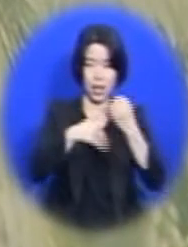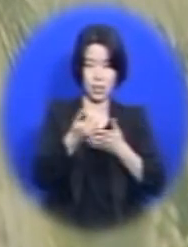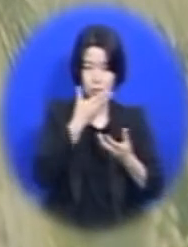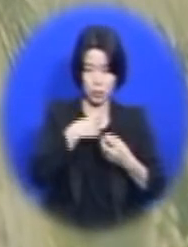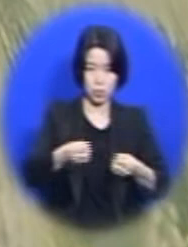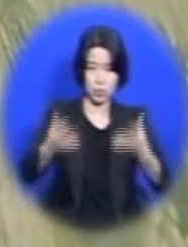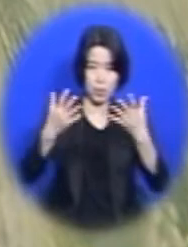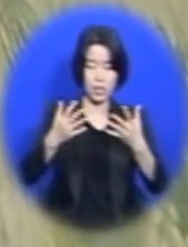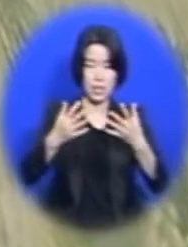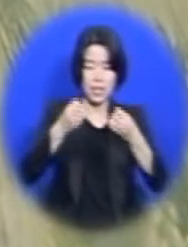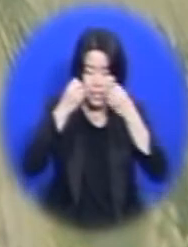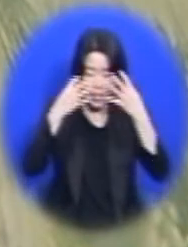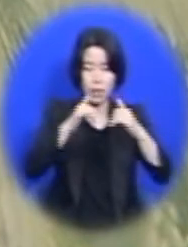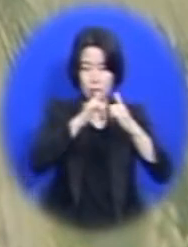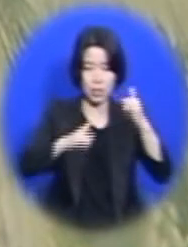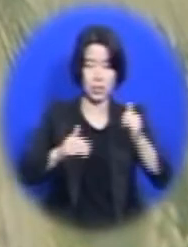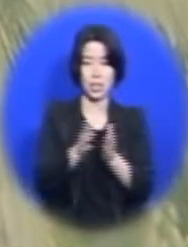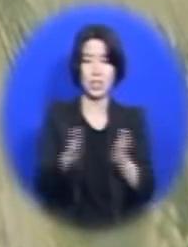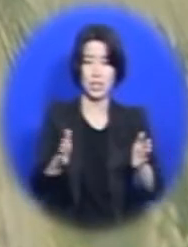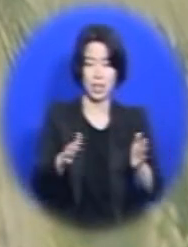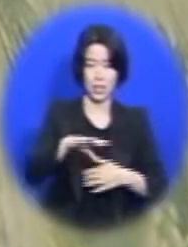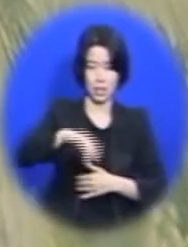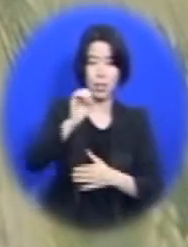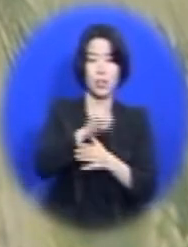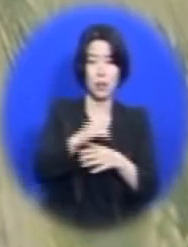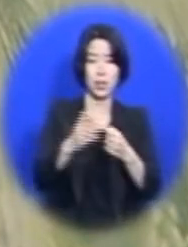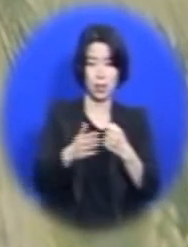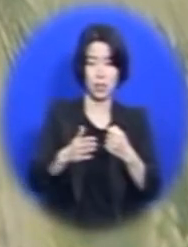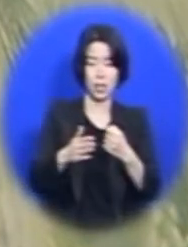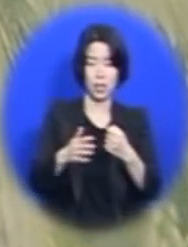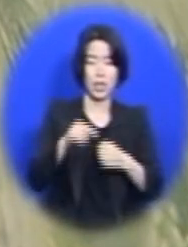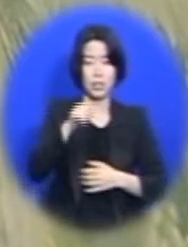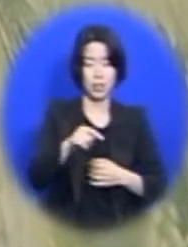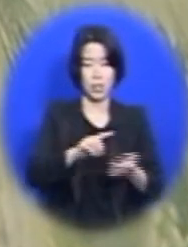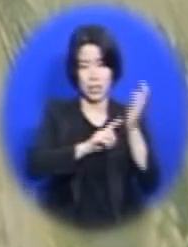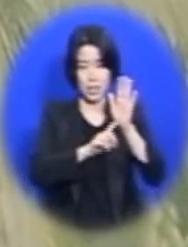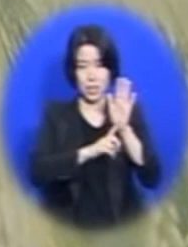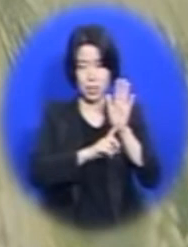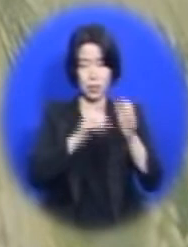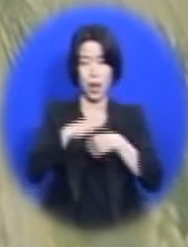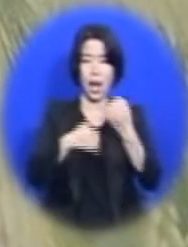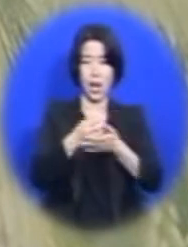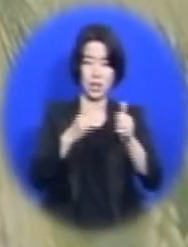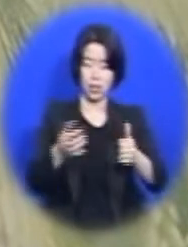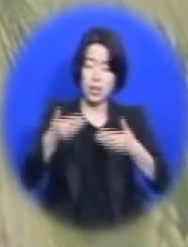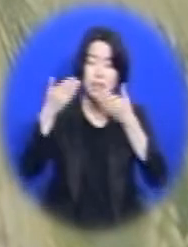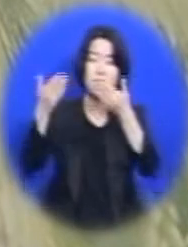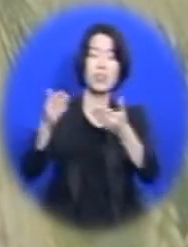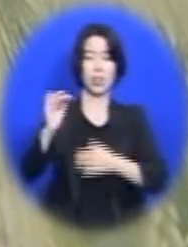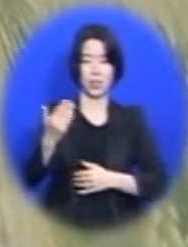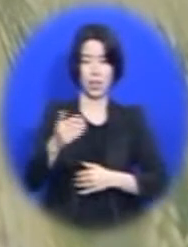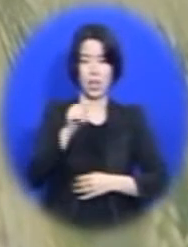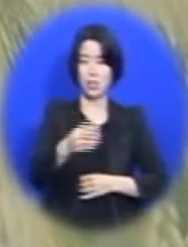역사가 시작이 된 겁니다. 첫 열매가. 그러니 그것은 상징적으로 하나님께 바쳐야 돼.